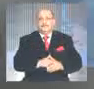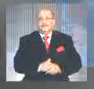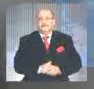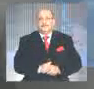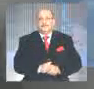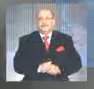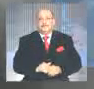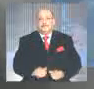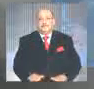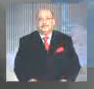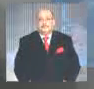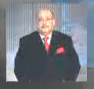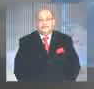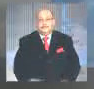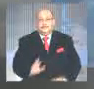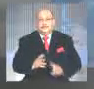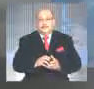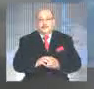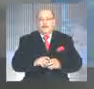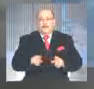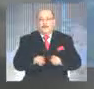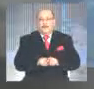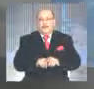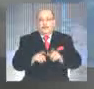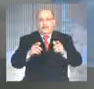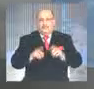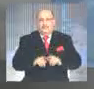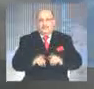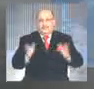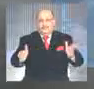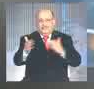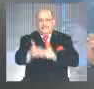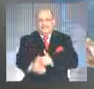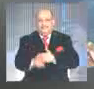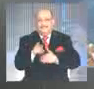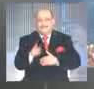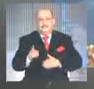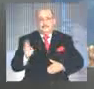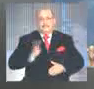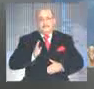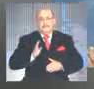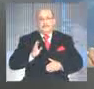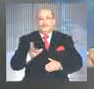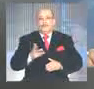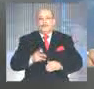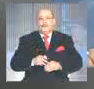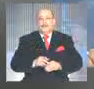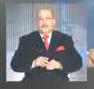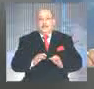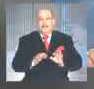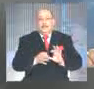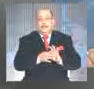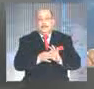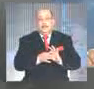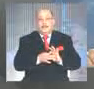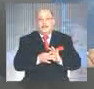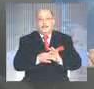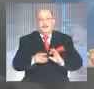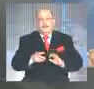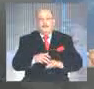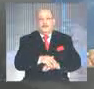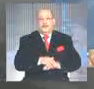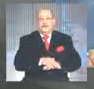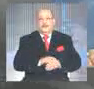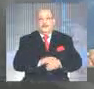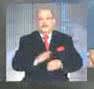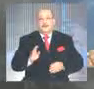وفي ثكنة الهندسة بمنزل جميل في مدينة بنزرت، أشرف رئيس الجمهورية المؤقت محمد المصف المرزوقي ورئيس المجلس الوطني التأسيسي